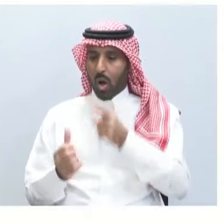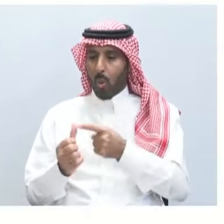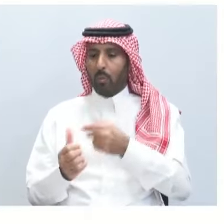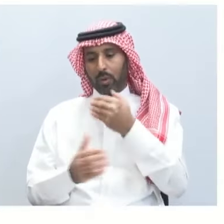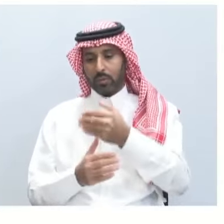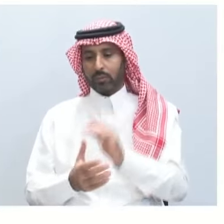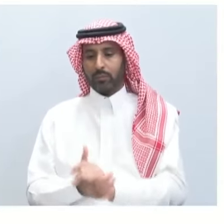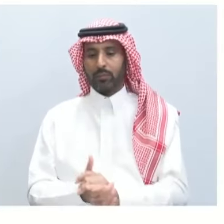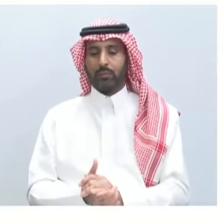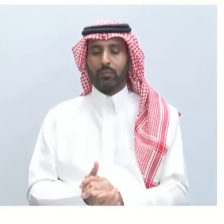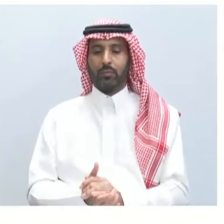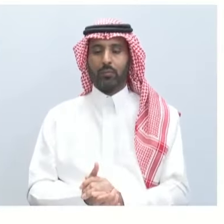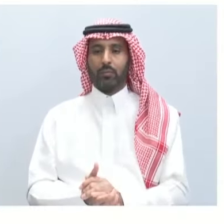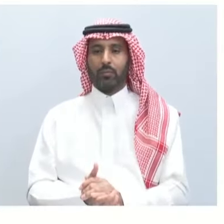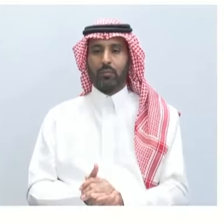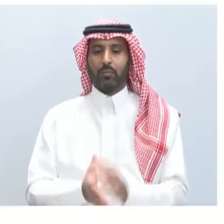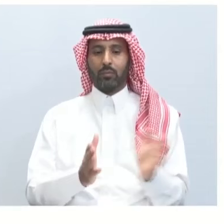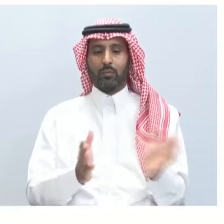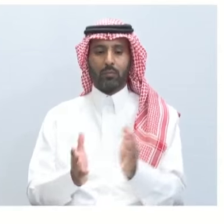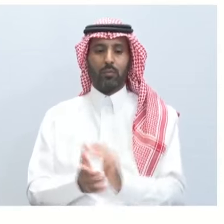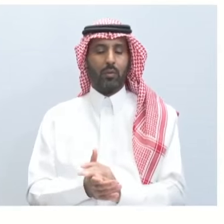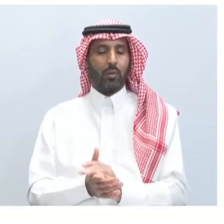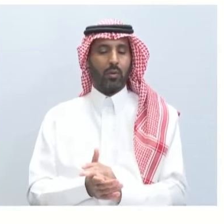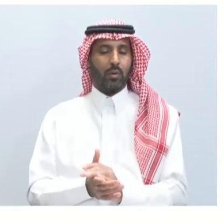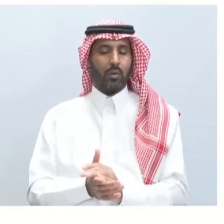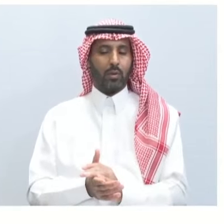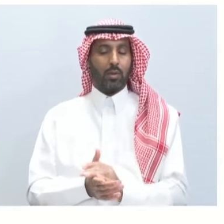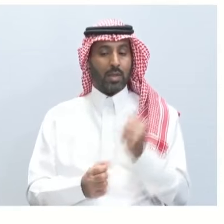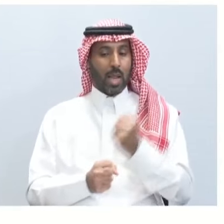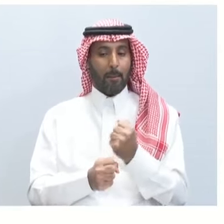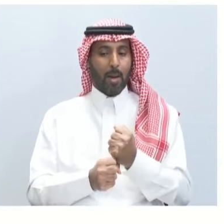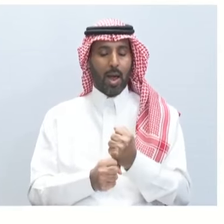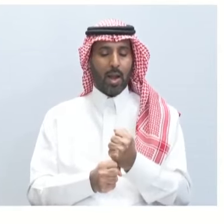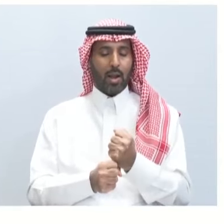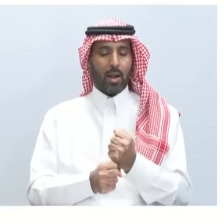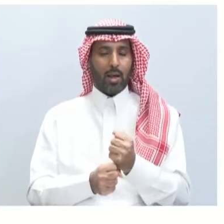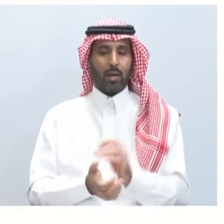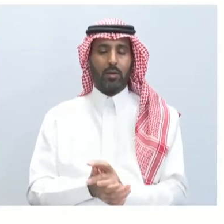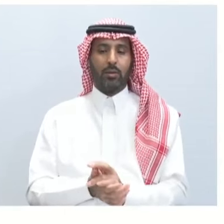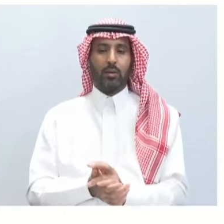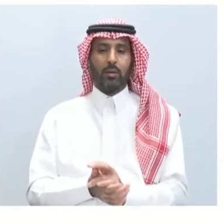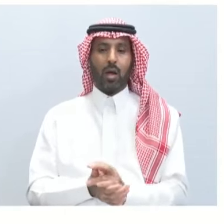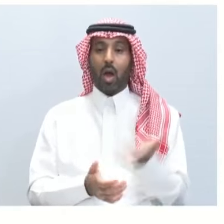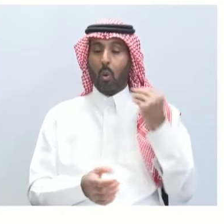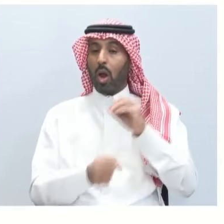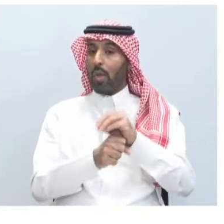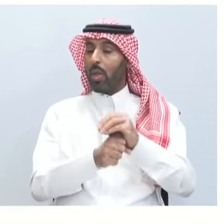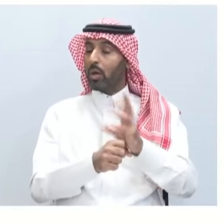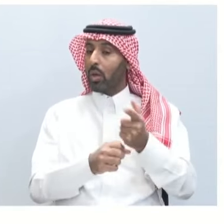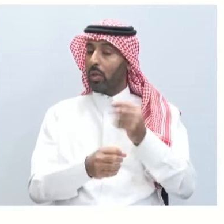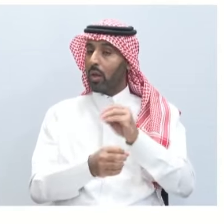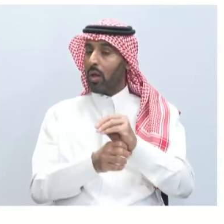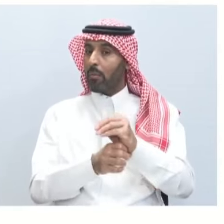صور البر بعد ذلك ناتي الى ما هي الاعمال قبل قليل اخذنا كثير من الفوائد